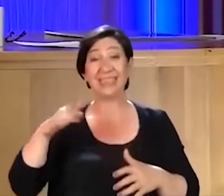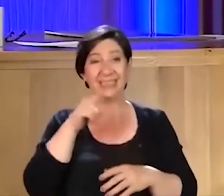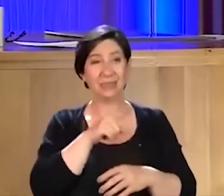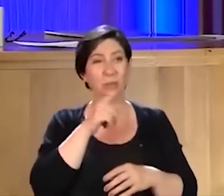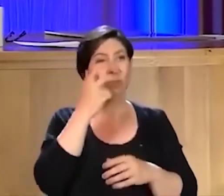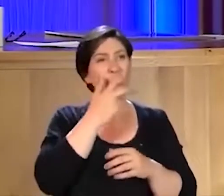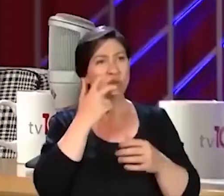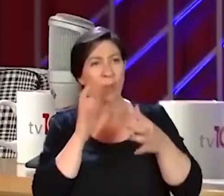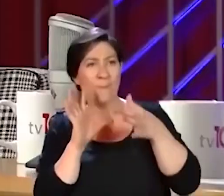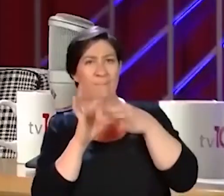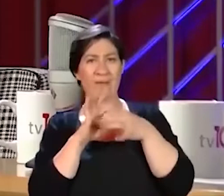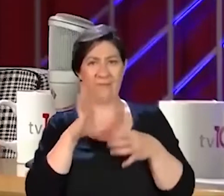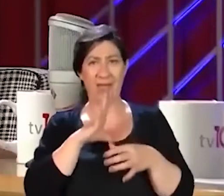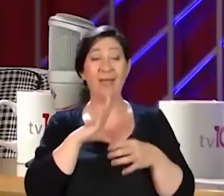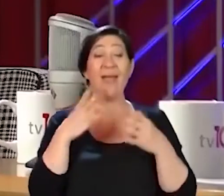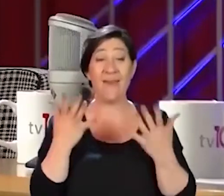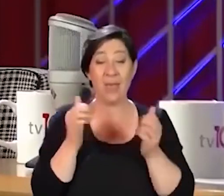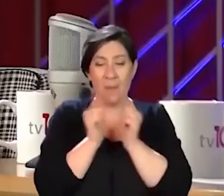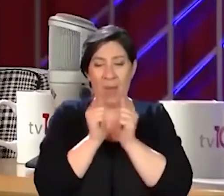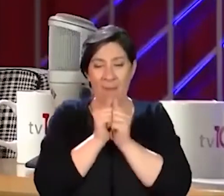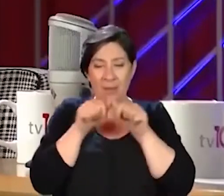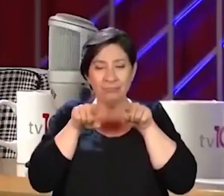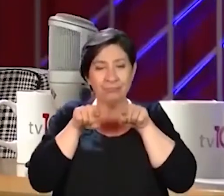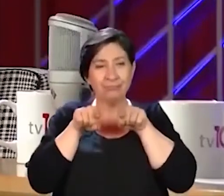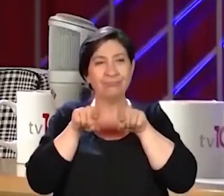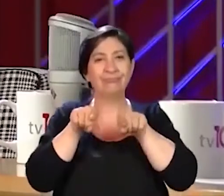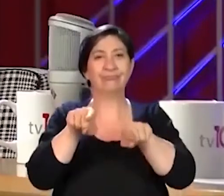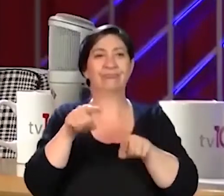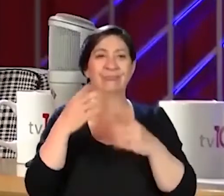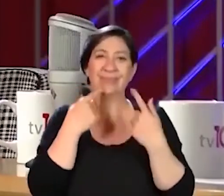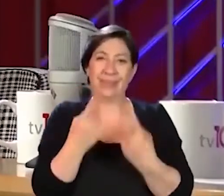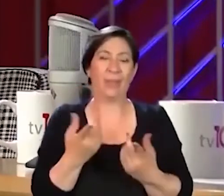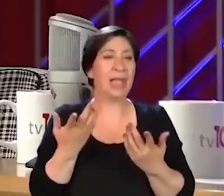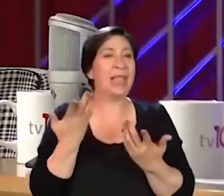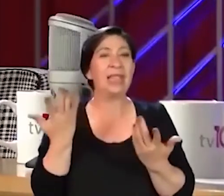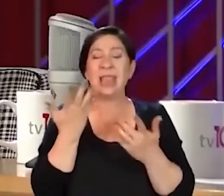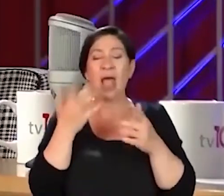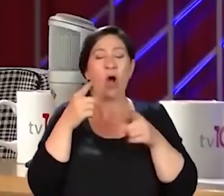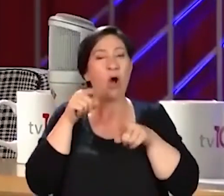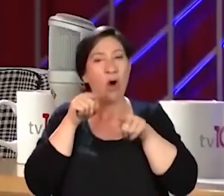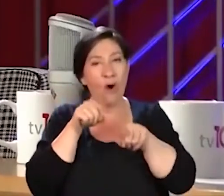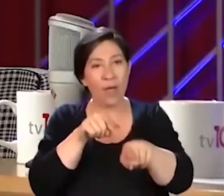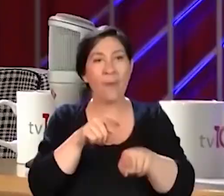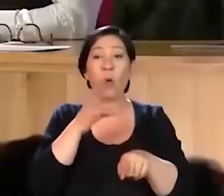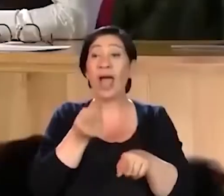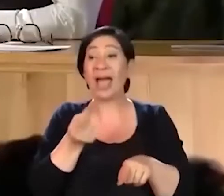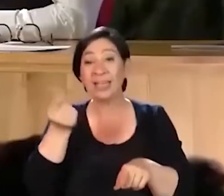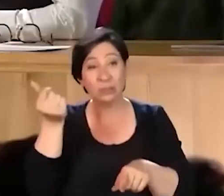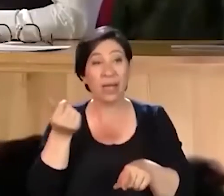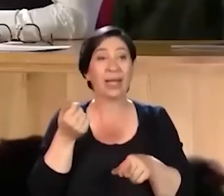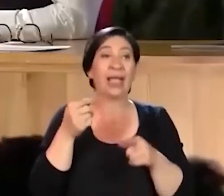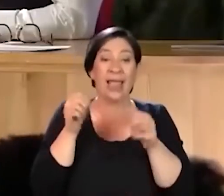müziğini aksediyor galiba eder çünkü beraber hareket etmekle ilgili bir şey ee ne kovalamak bir şeyi ondan kaçmak